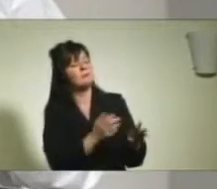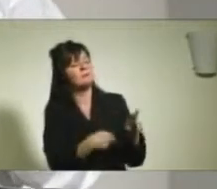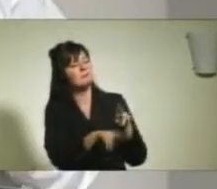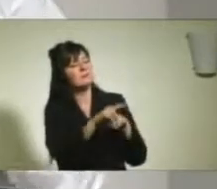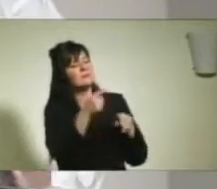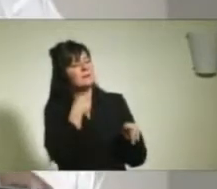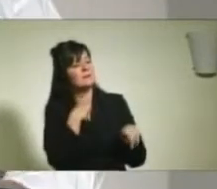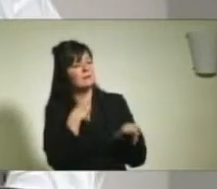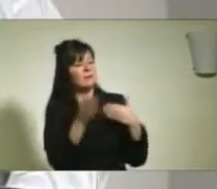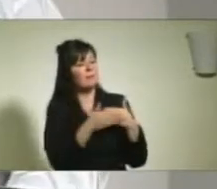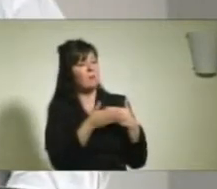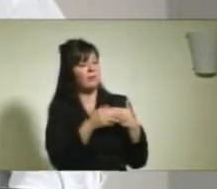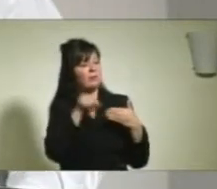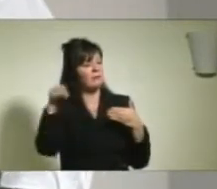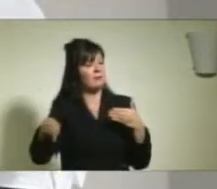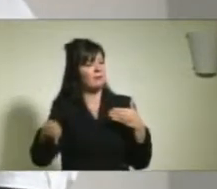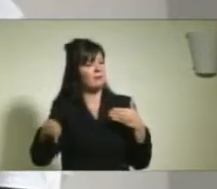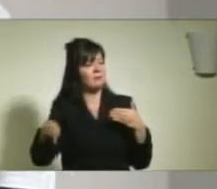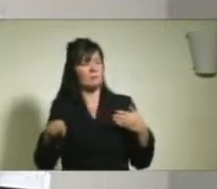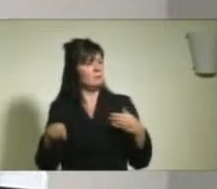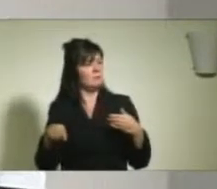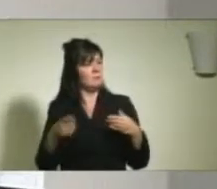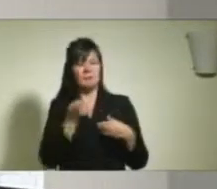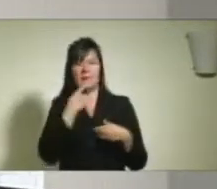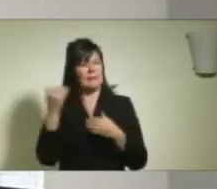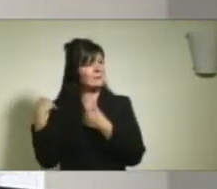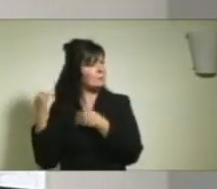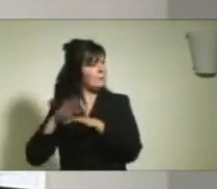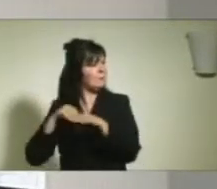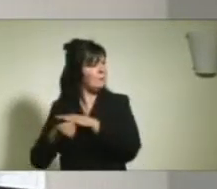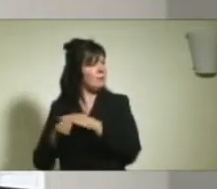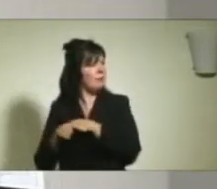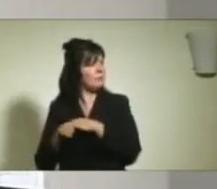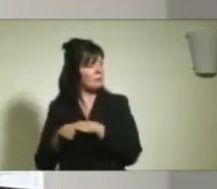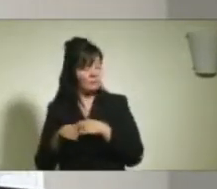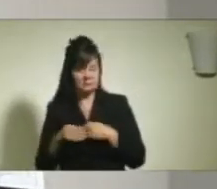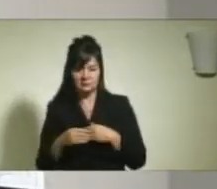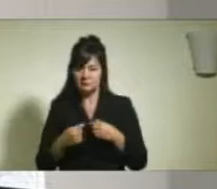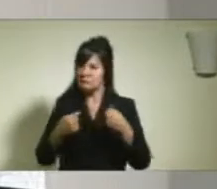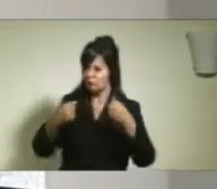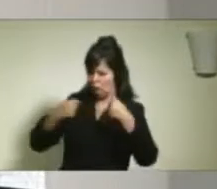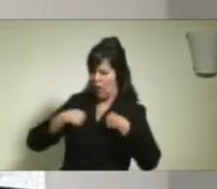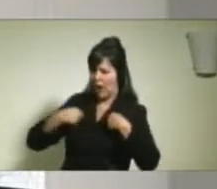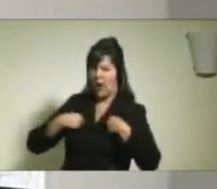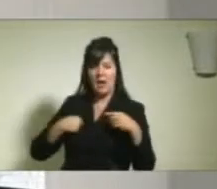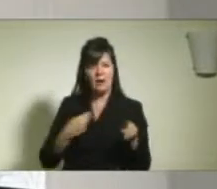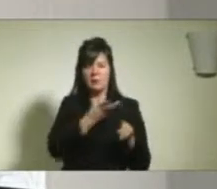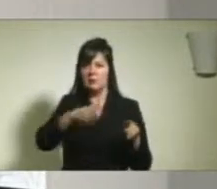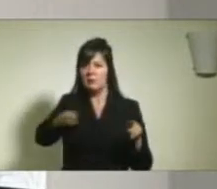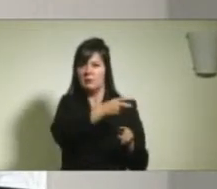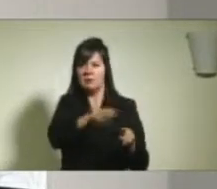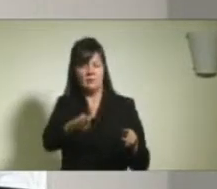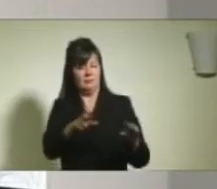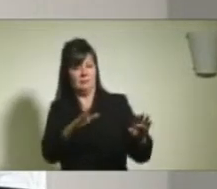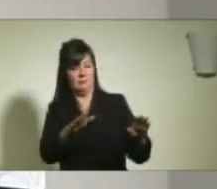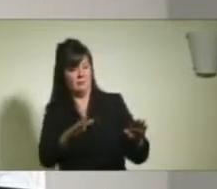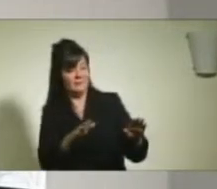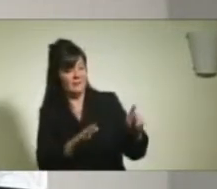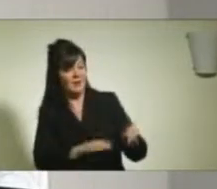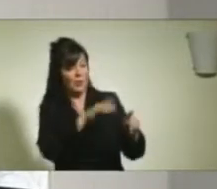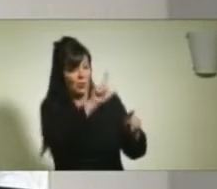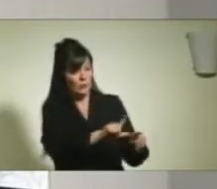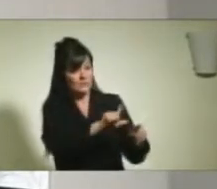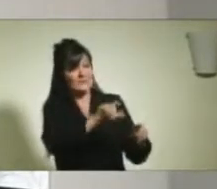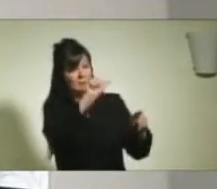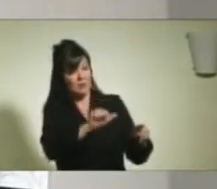la porte à côté. J'ai dit, mais qui s'en occupe? Et elle m'a dit, c'est moi. Et elle m'a dit, le lundi, le mercredi et